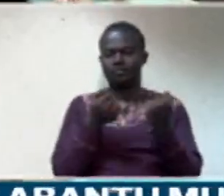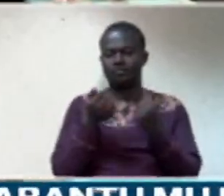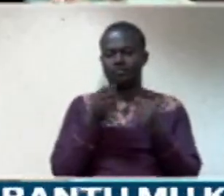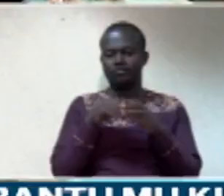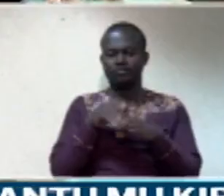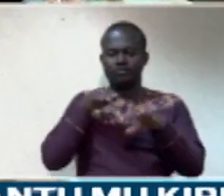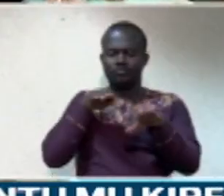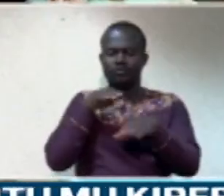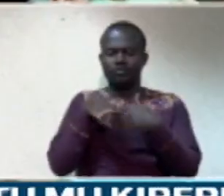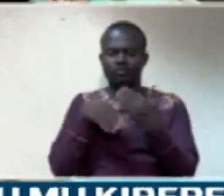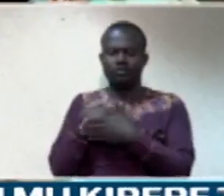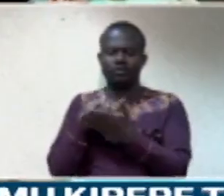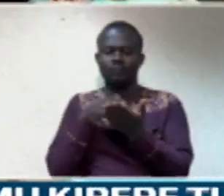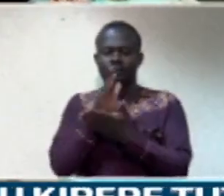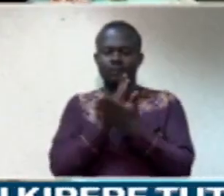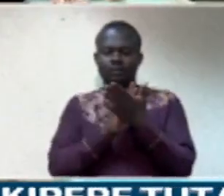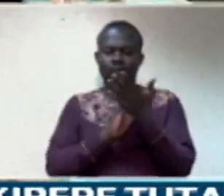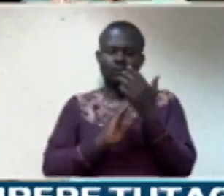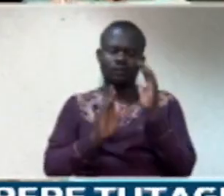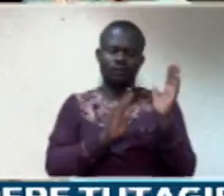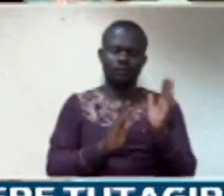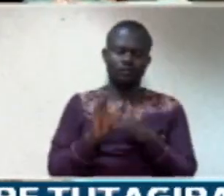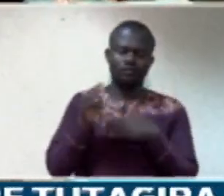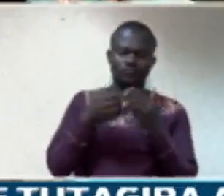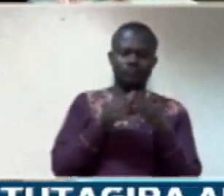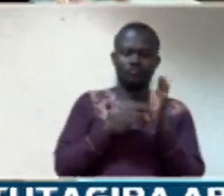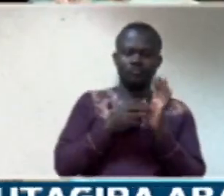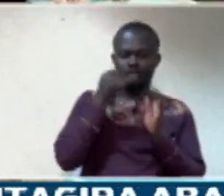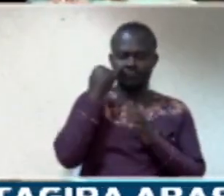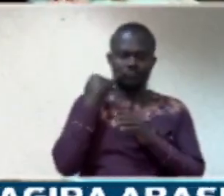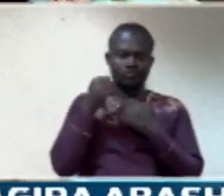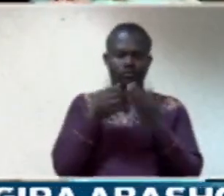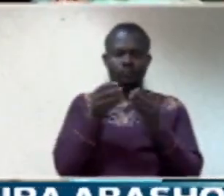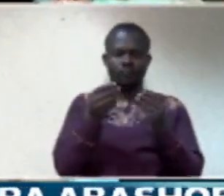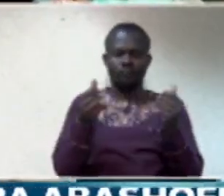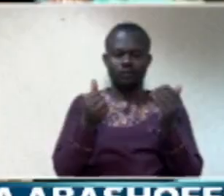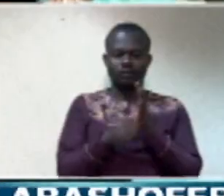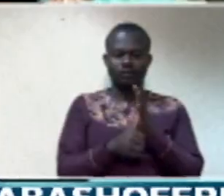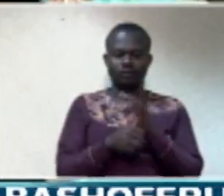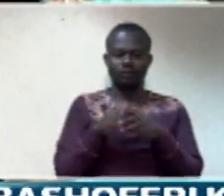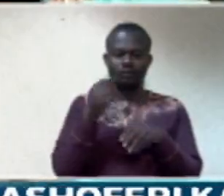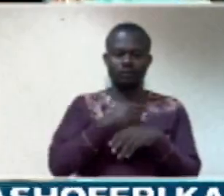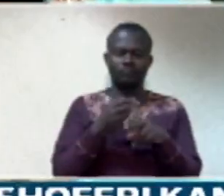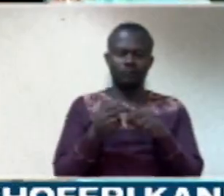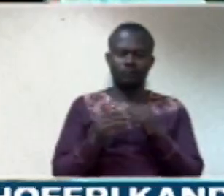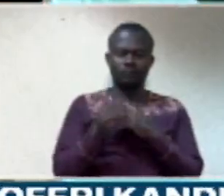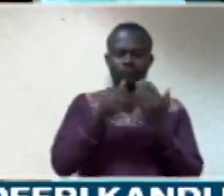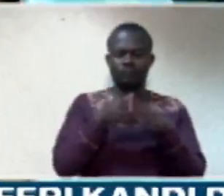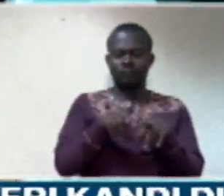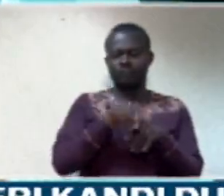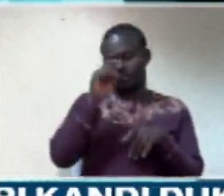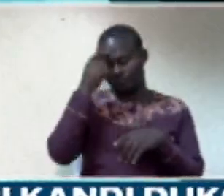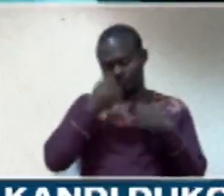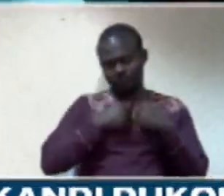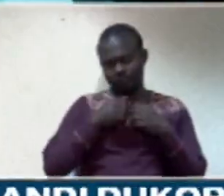ambutiyaje akaba ari hamwe muhateganyijwe imishinga ikomeye yo gukemura iki kibazo mu minsi iri imbere nk'uko guverinoma y'u